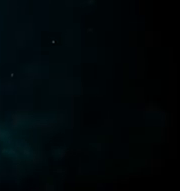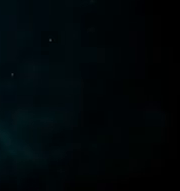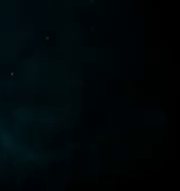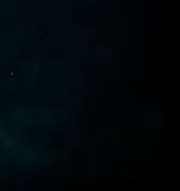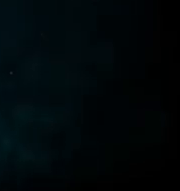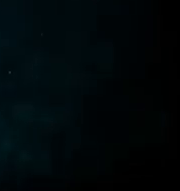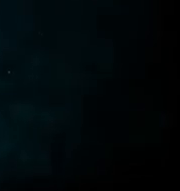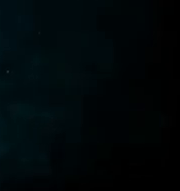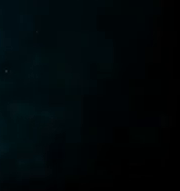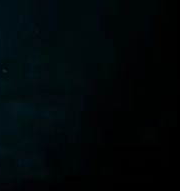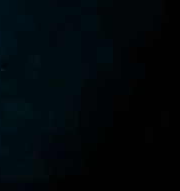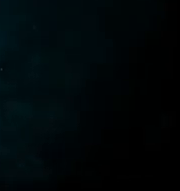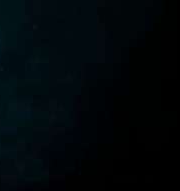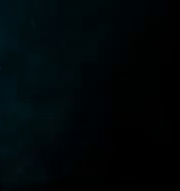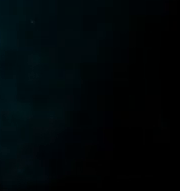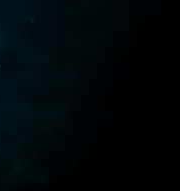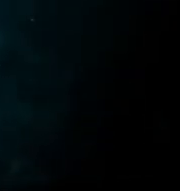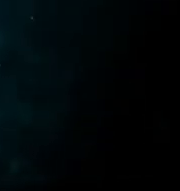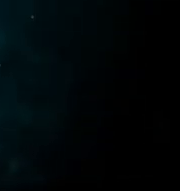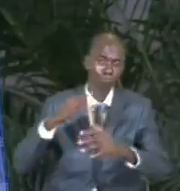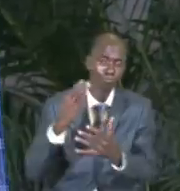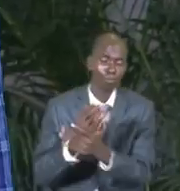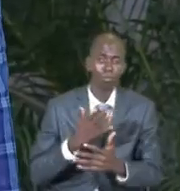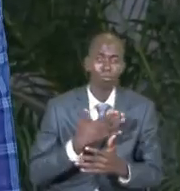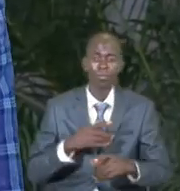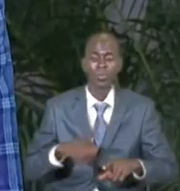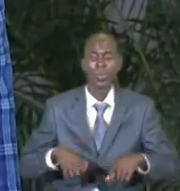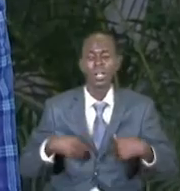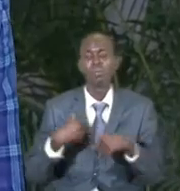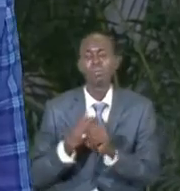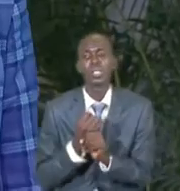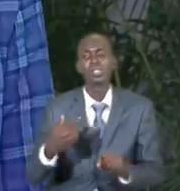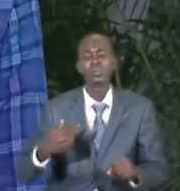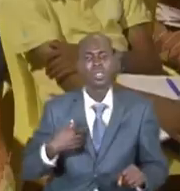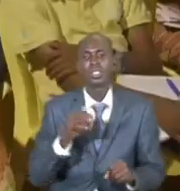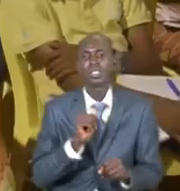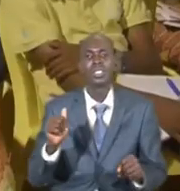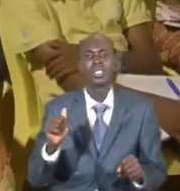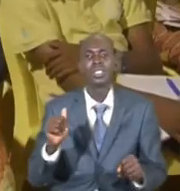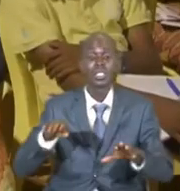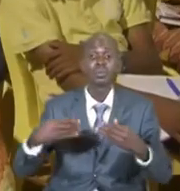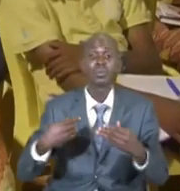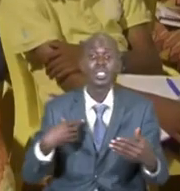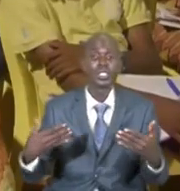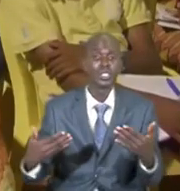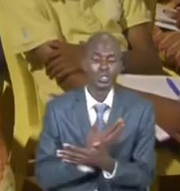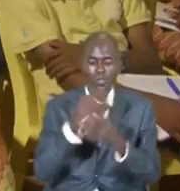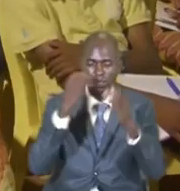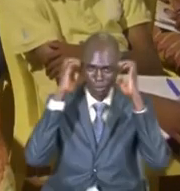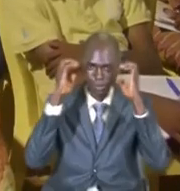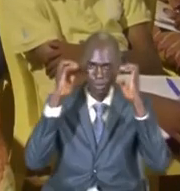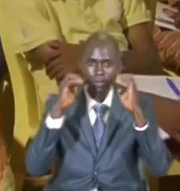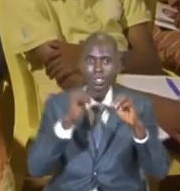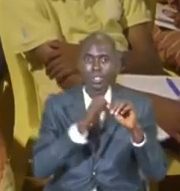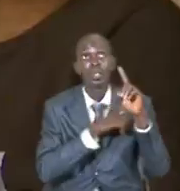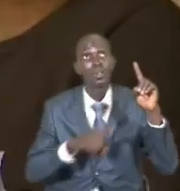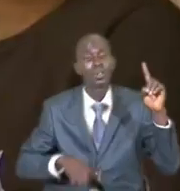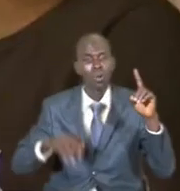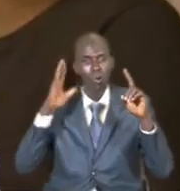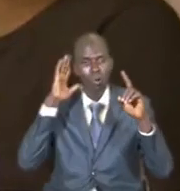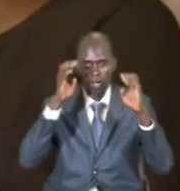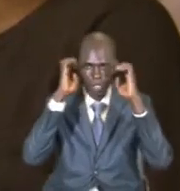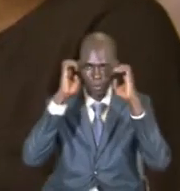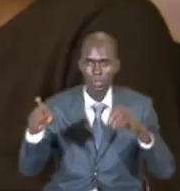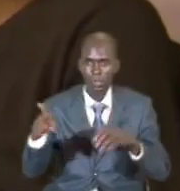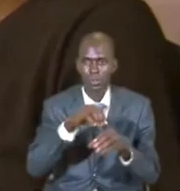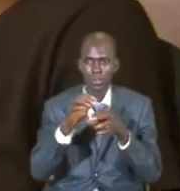mmetụta, enweghị nkwụsị nke si n'elu. Amamihe, onye nwe anyị ga-enye gị amamihe. Onye nwe anyị ga-enye gị